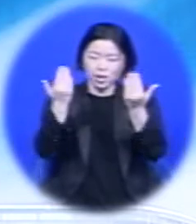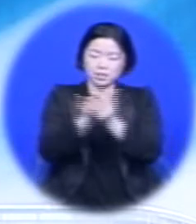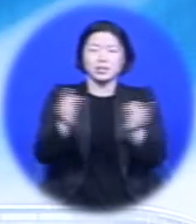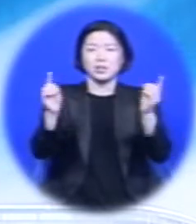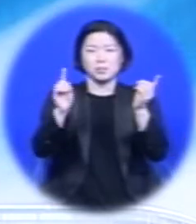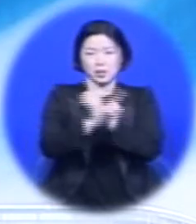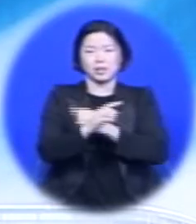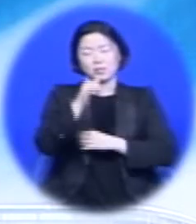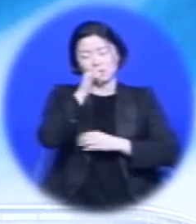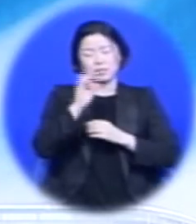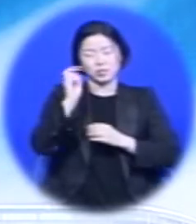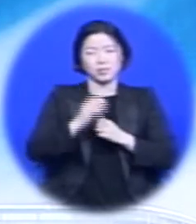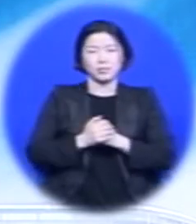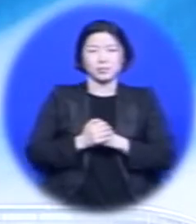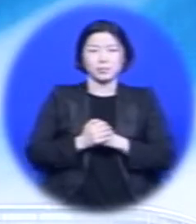변화가 일어납니다.